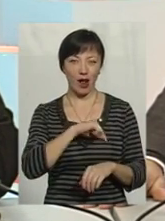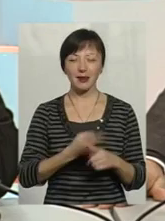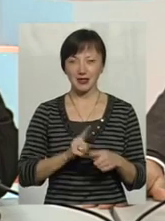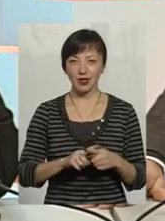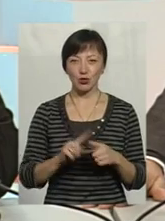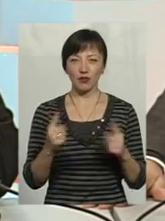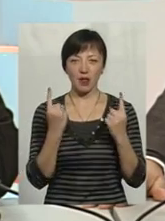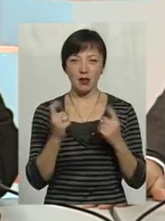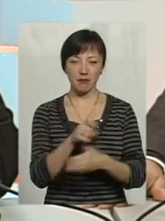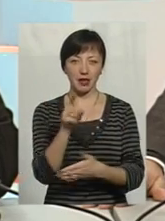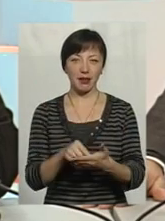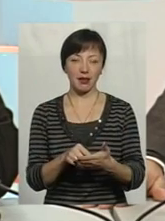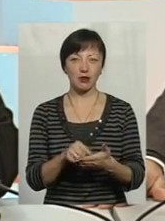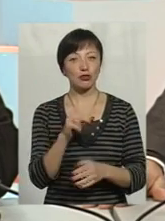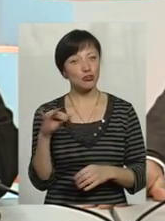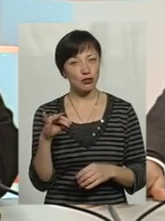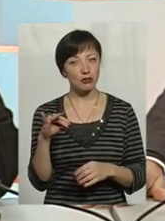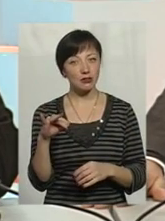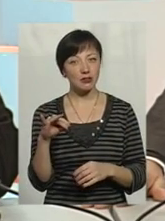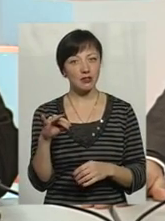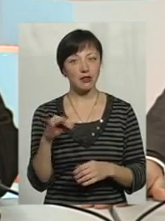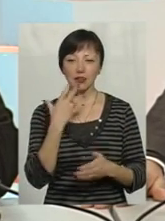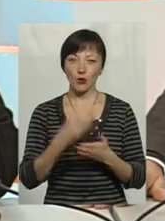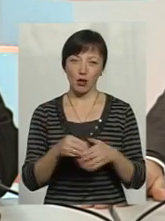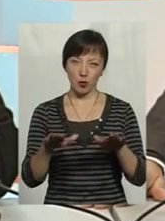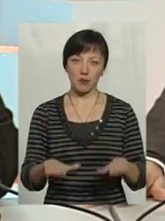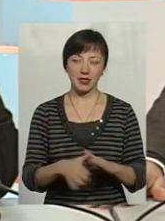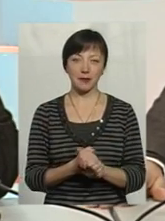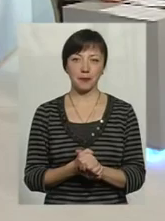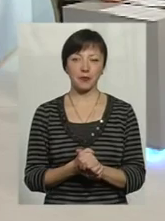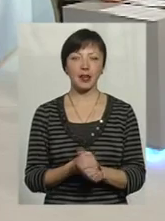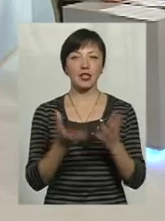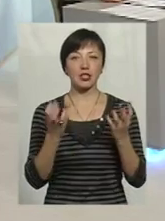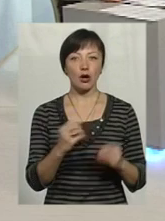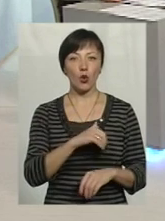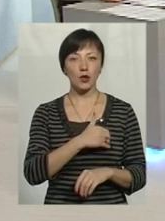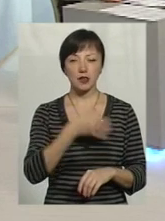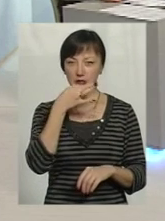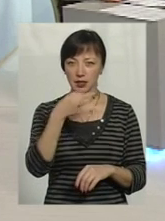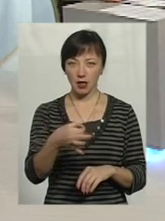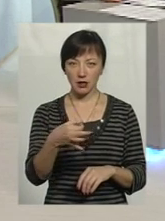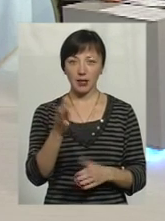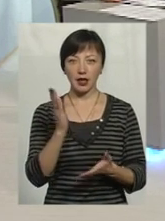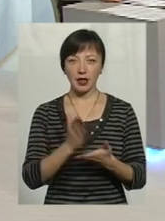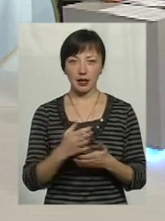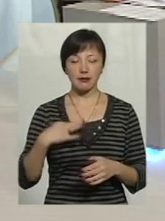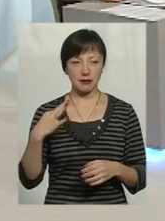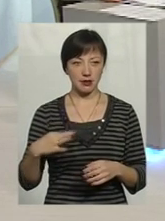це знову велике питання, чи вона на своєму місці. І ще хотілося б відмітити, що є